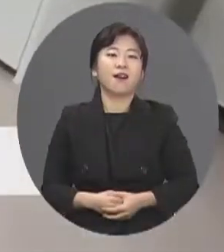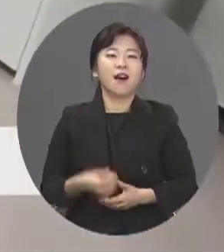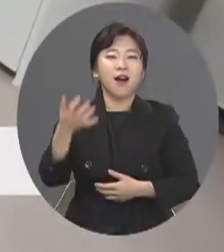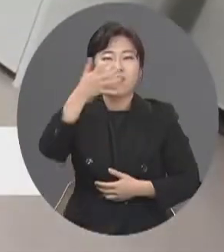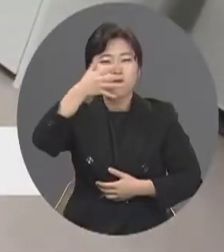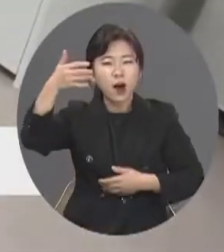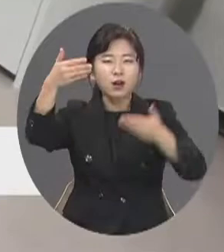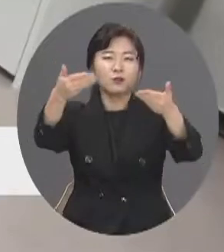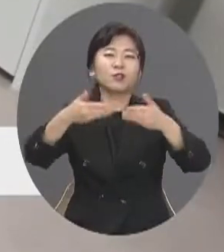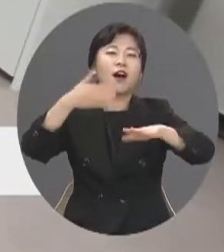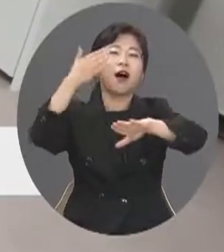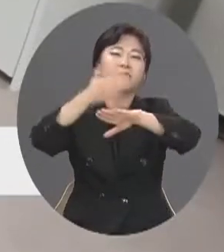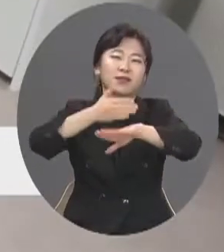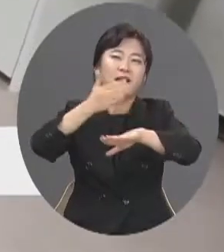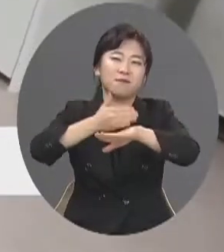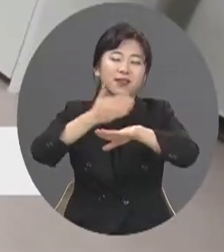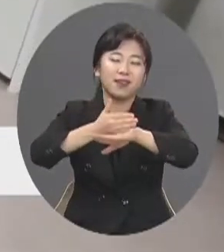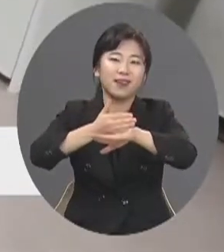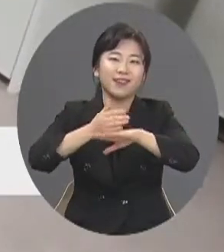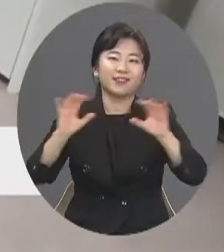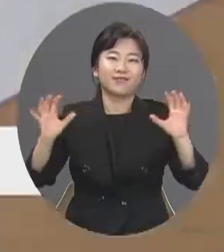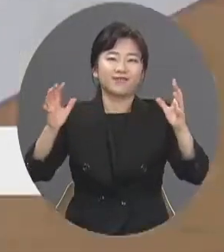으 아